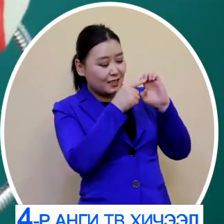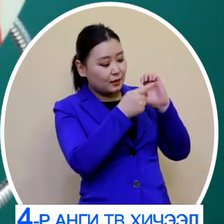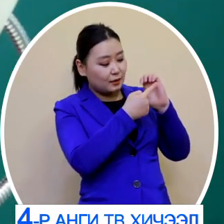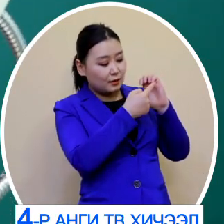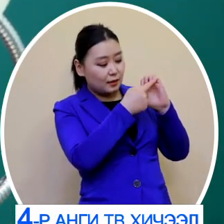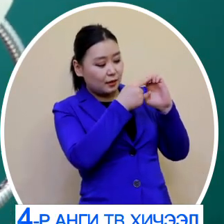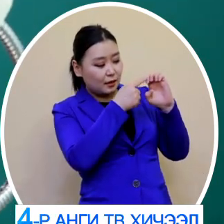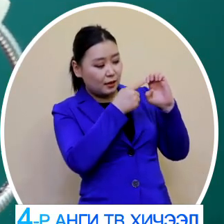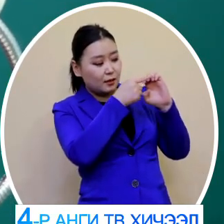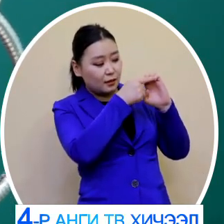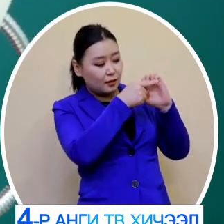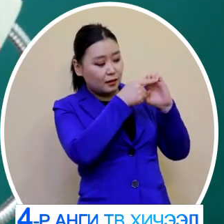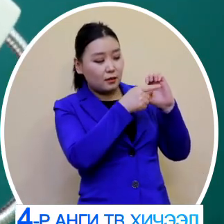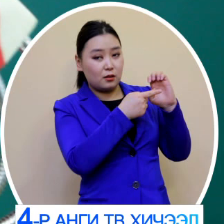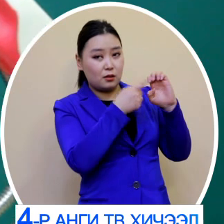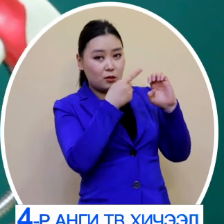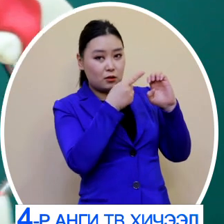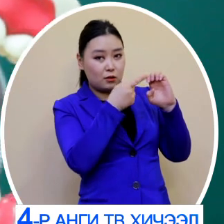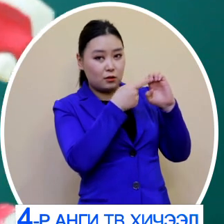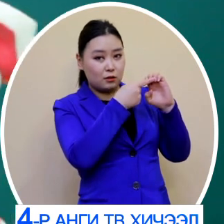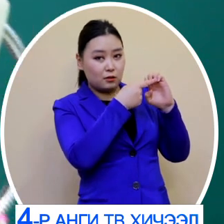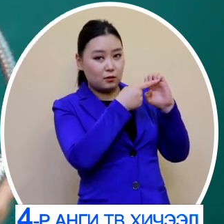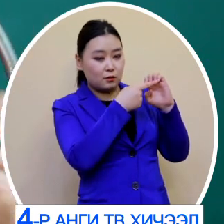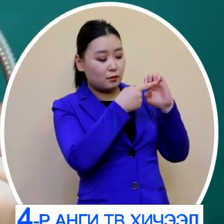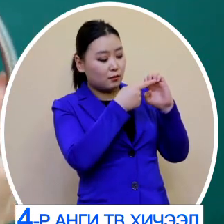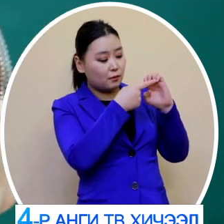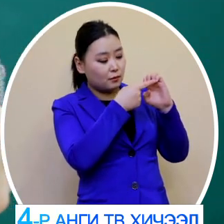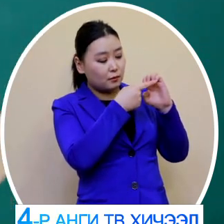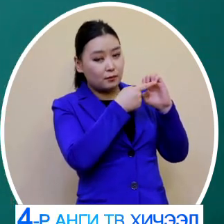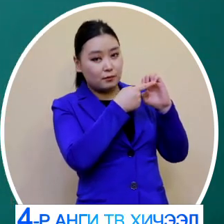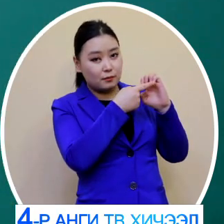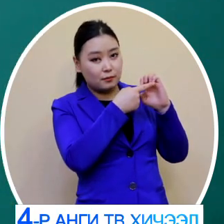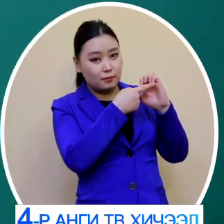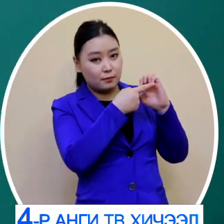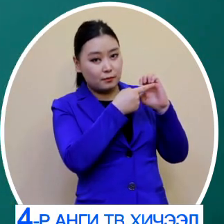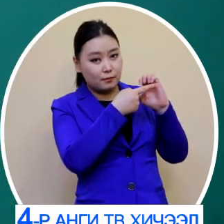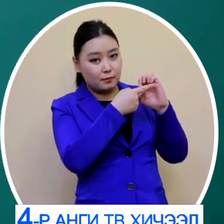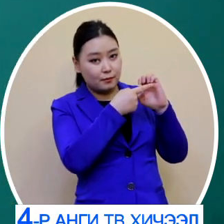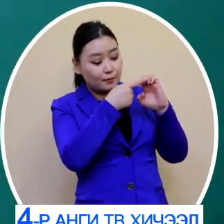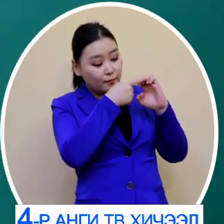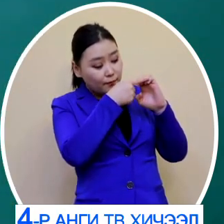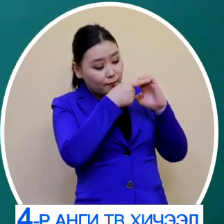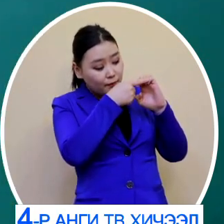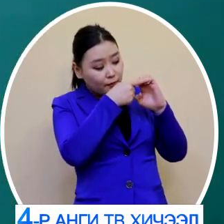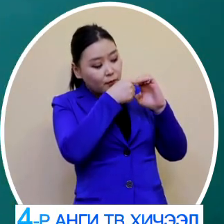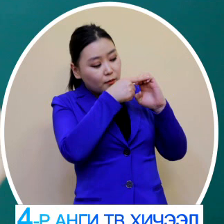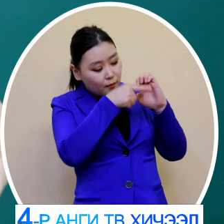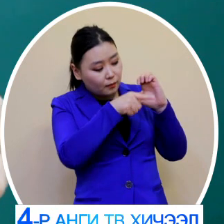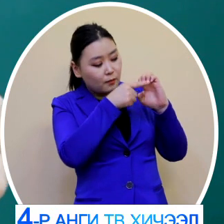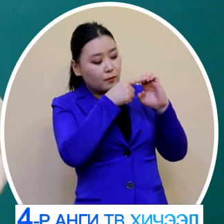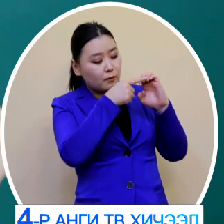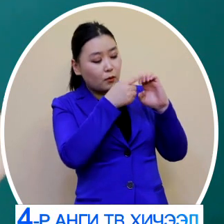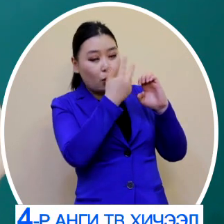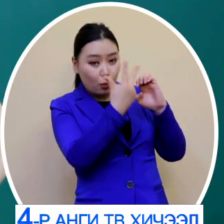нь хөө хөдөлгөөнөөр угаана. Сойцоо 45 химийн налуу байрлалтайгаар дээрээс доош нь чичирхийлээд